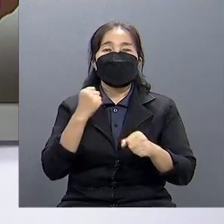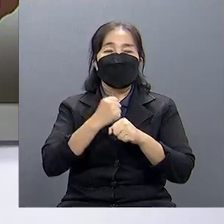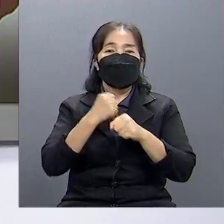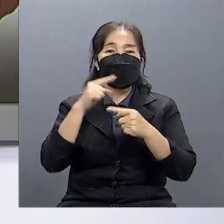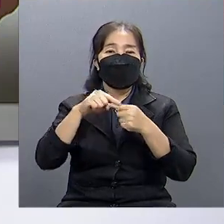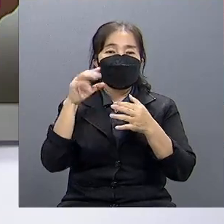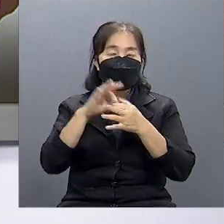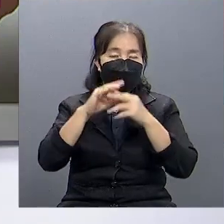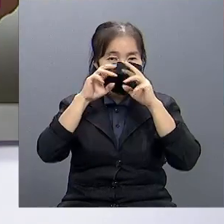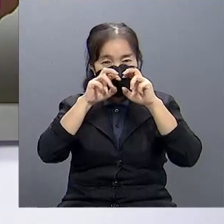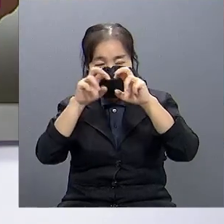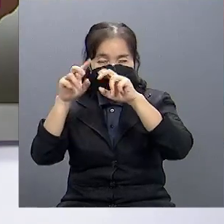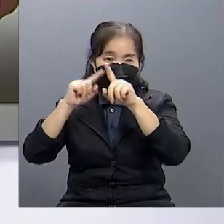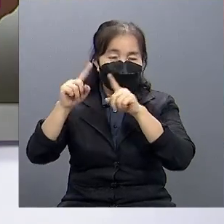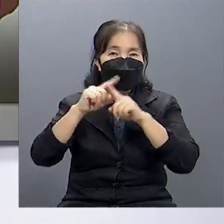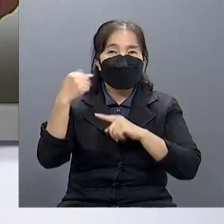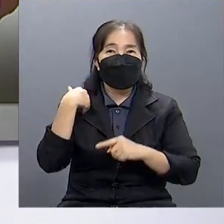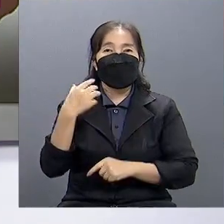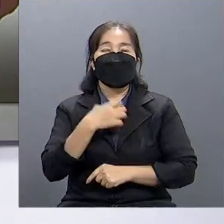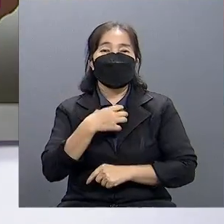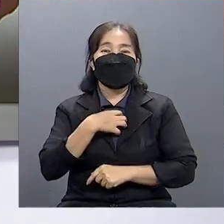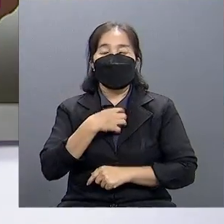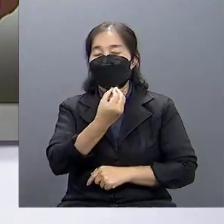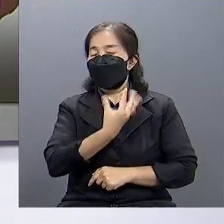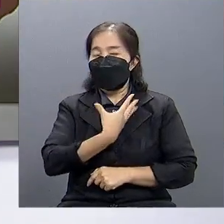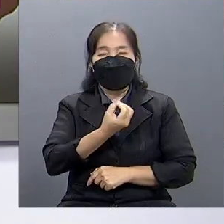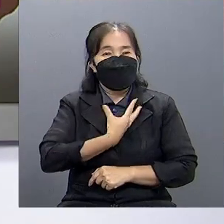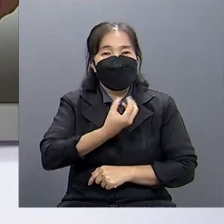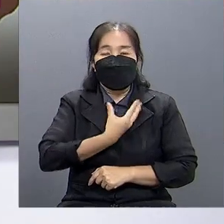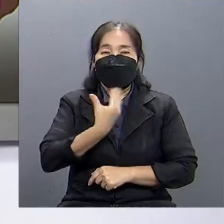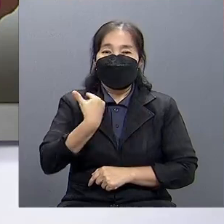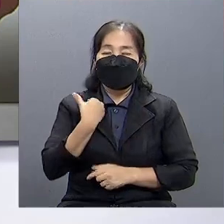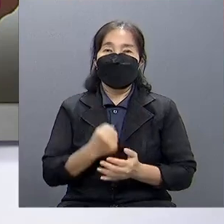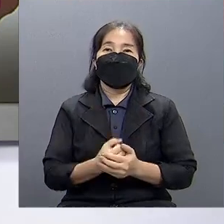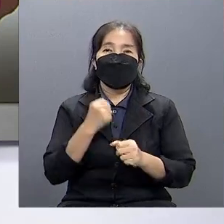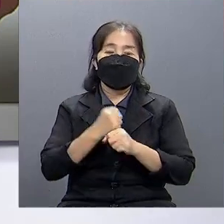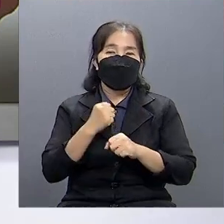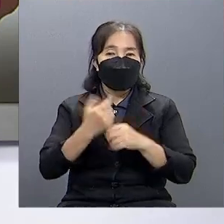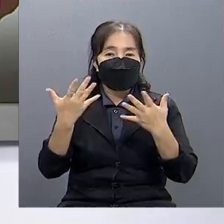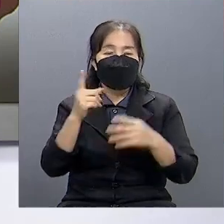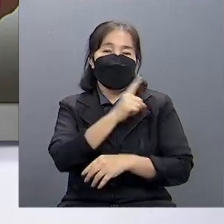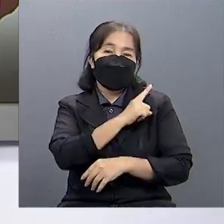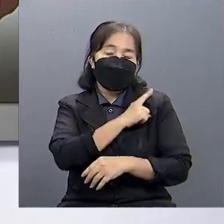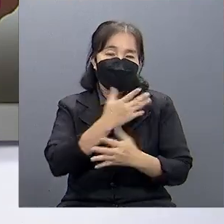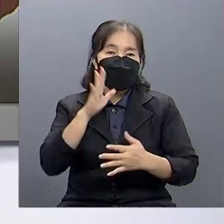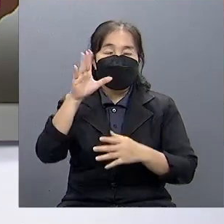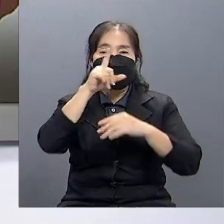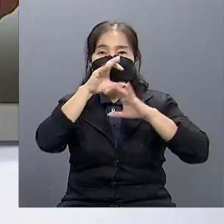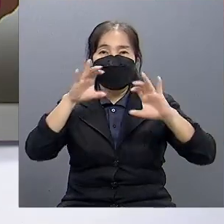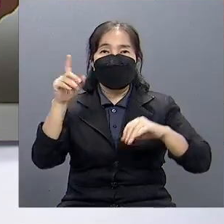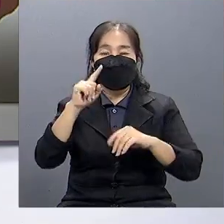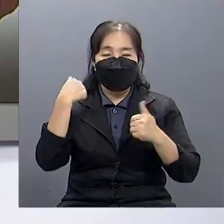นไลน์เพื่อขัดขวางไม่ให้มีการใช้พื้นที่เคลื่อนไหวเรียกร้องความรับผิดชอบจากรัฐบาลในระหว่างวิกฤตโควิด-19